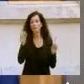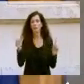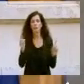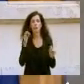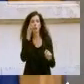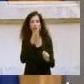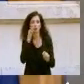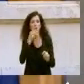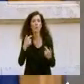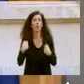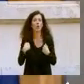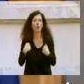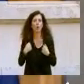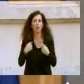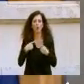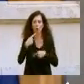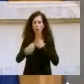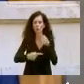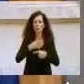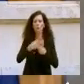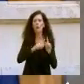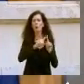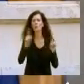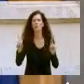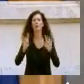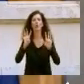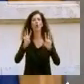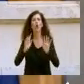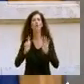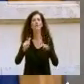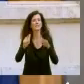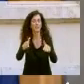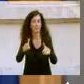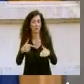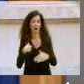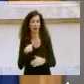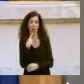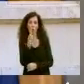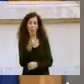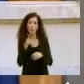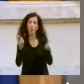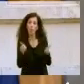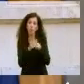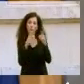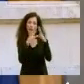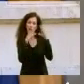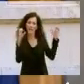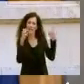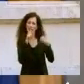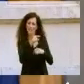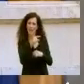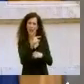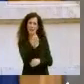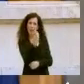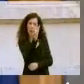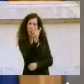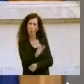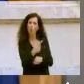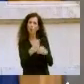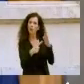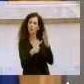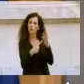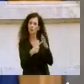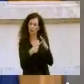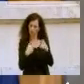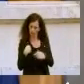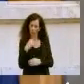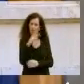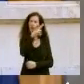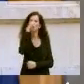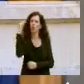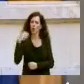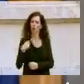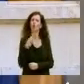settimane l'ho detto prima per aziende con un solo dipendente è successo una sola volta nella nostra storia repubblicana